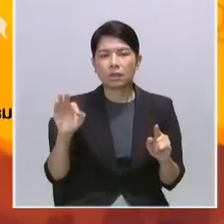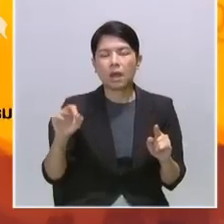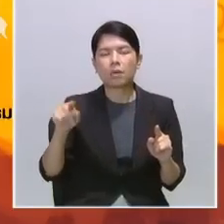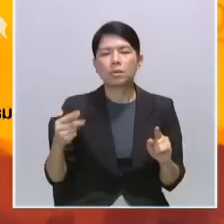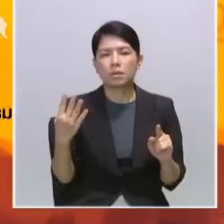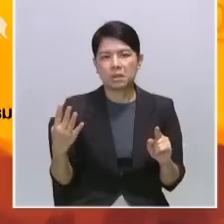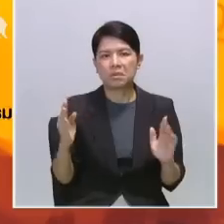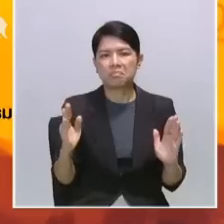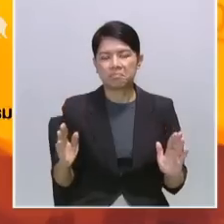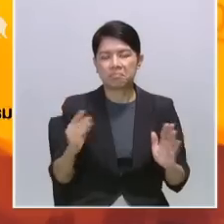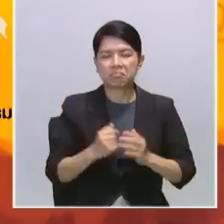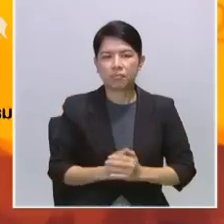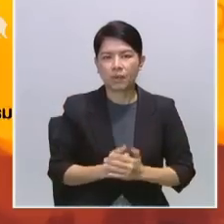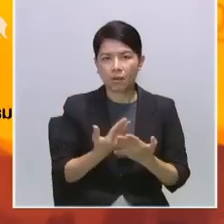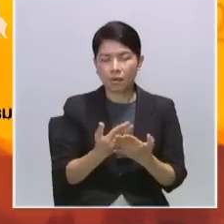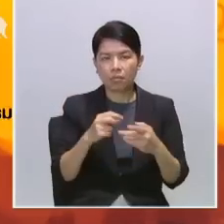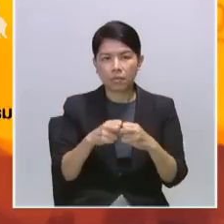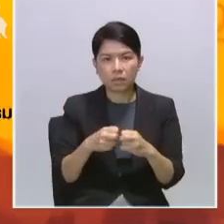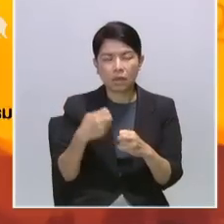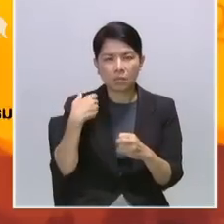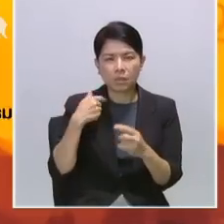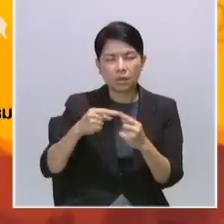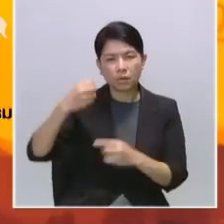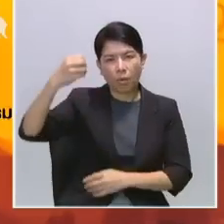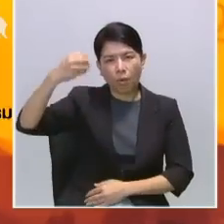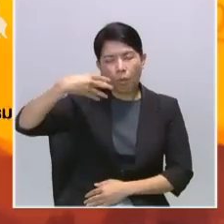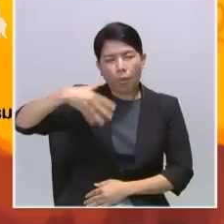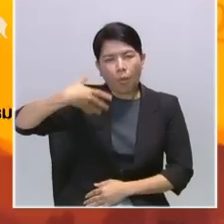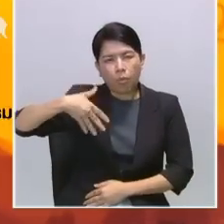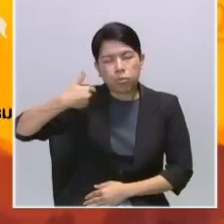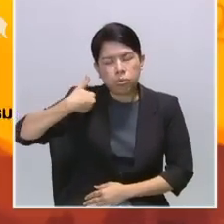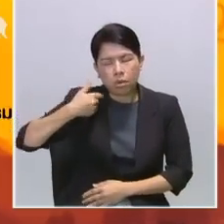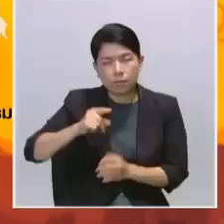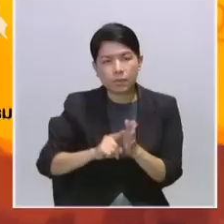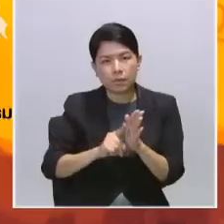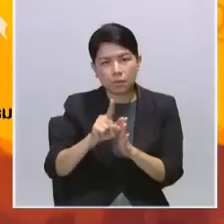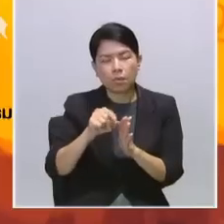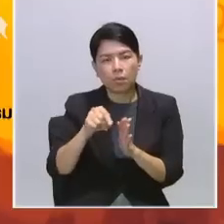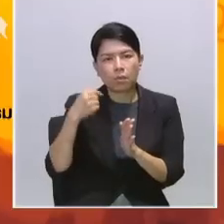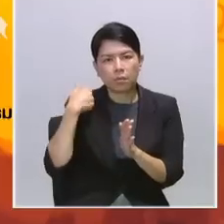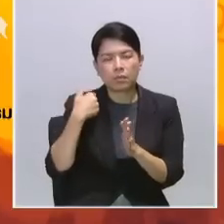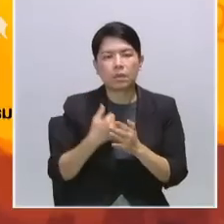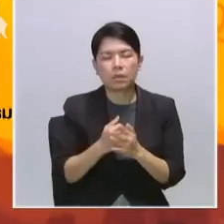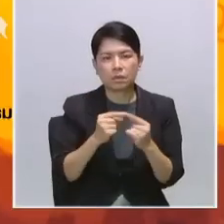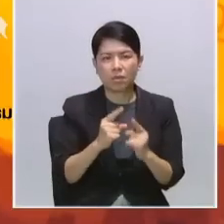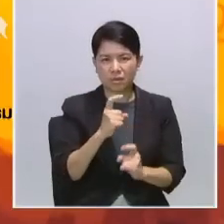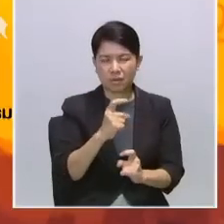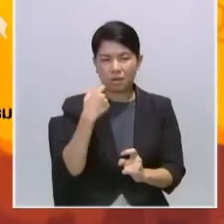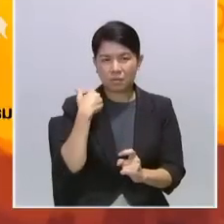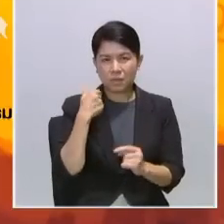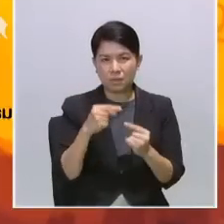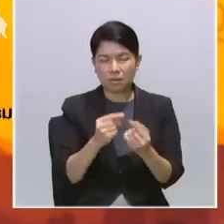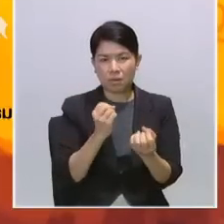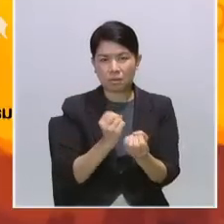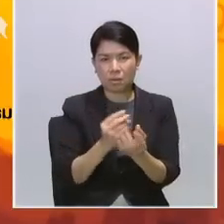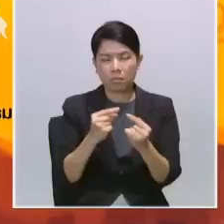เมษายนคาดการว่าเราจะเผชิญกับอากาศร้อนแล้วก็ค่าดัชนีความร้อนจะอยู่ในระดับที่สูงนะครับเสี่ยงที่จะเกิดโรคลม